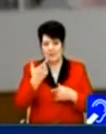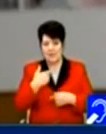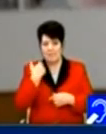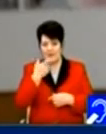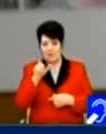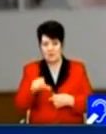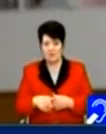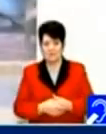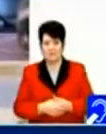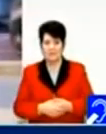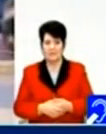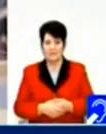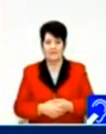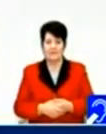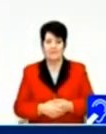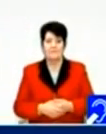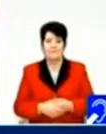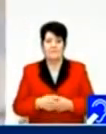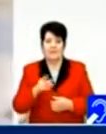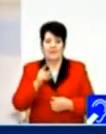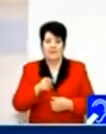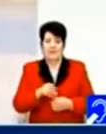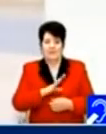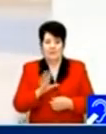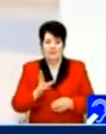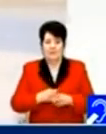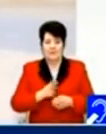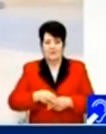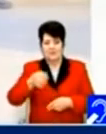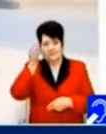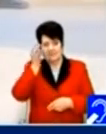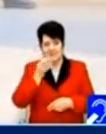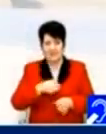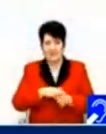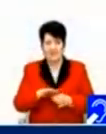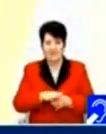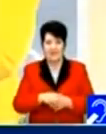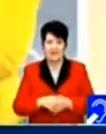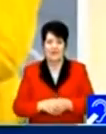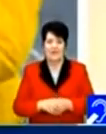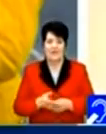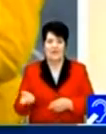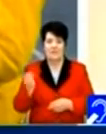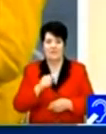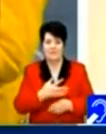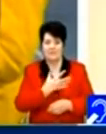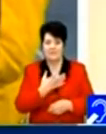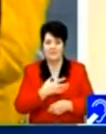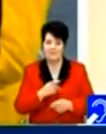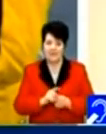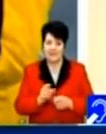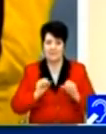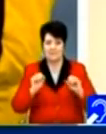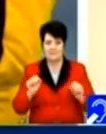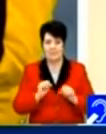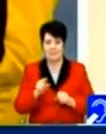mult după voce pentru noi înseamnă. Lipsa unui simț vital nu l-a împiedicat să-și realizeze visele, dimpotrivă. De mic este pasionat de sport, iar de 2 ani